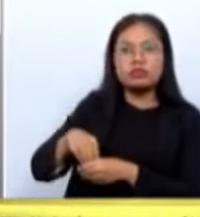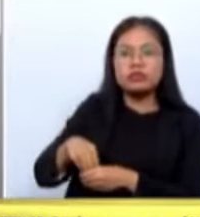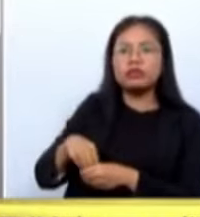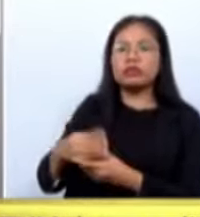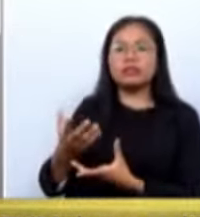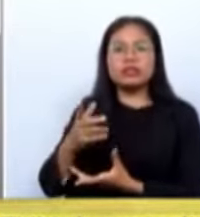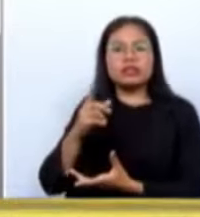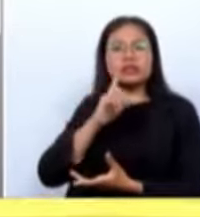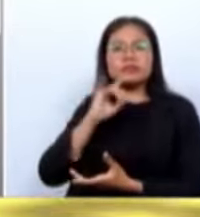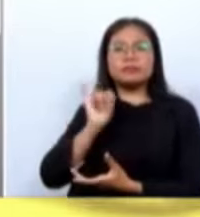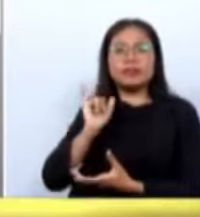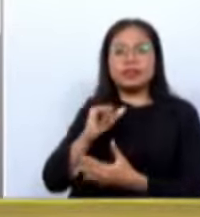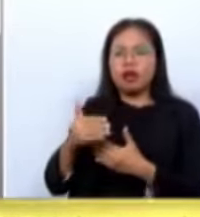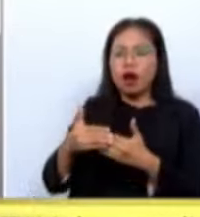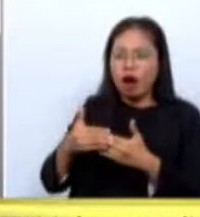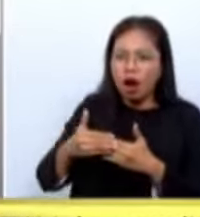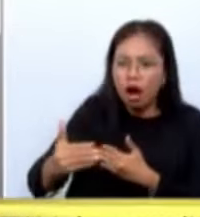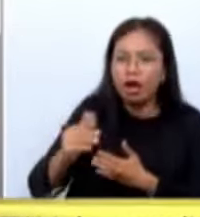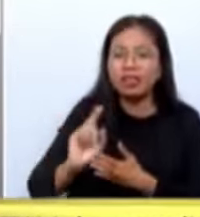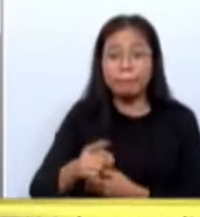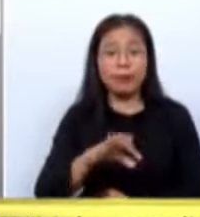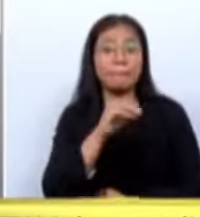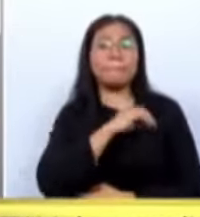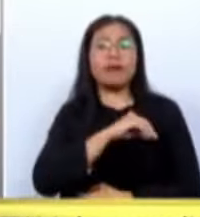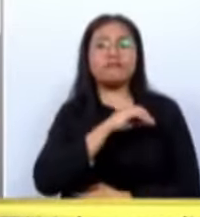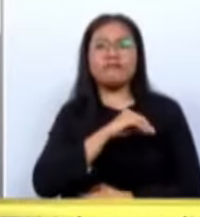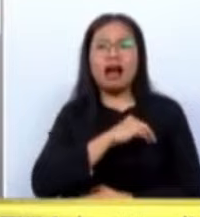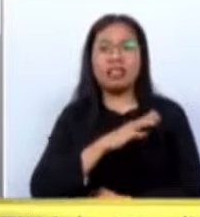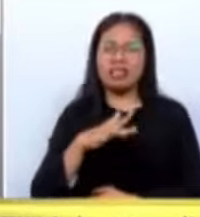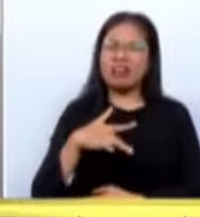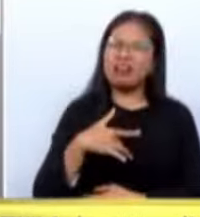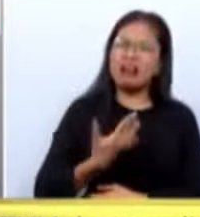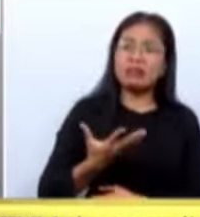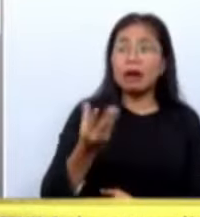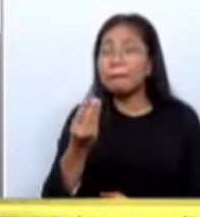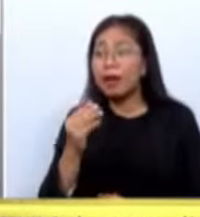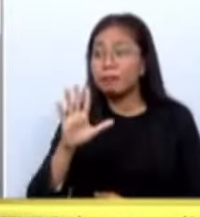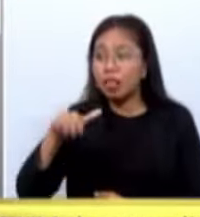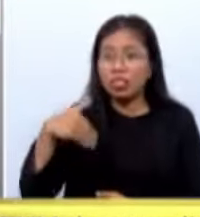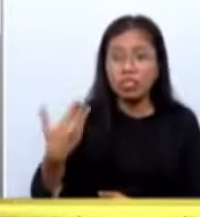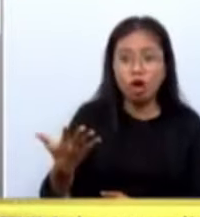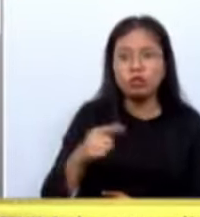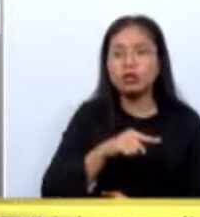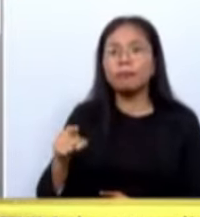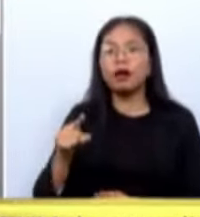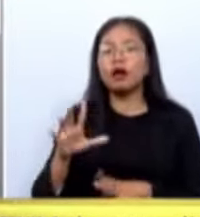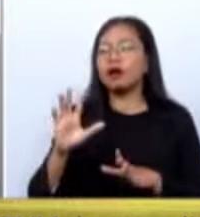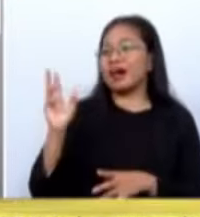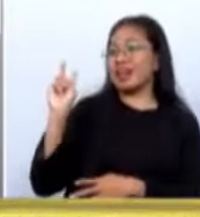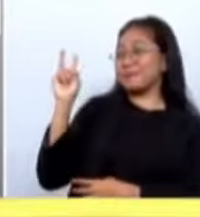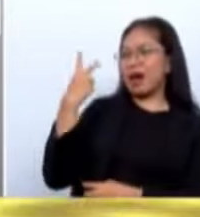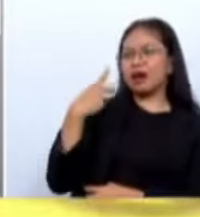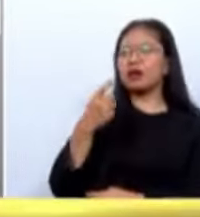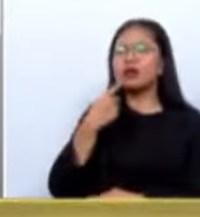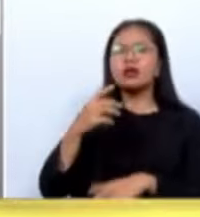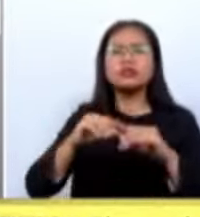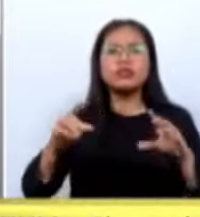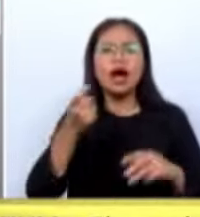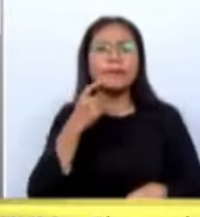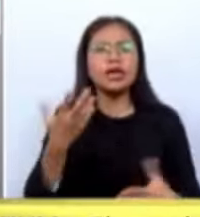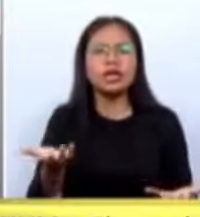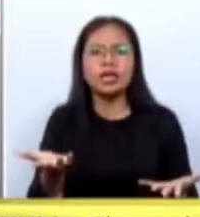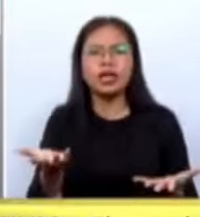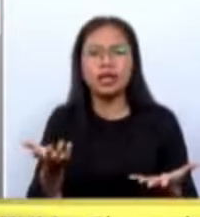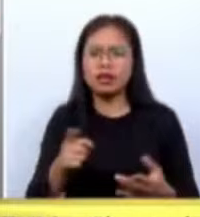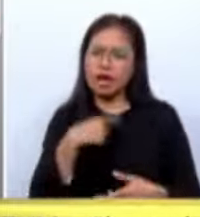manfaatnya itu baru dirasakan bisa 5 tahun 10 tahun yang akan datang pertanyaannya hari ini dan kemarin apa dan itulah yang menjadi fokus kita